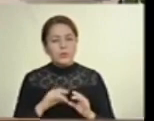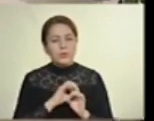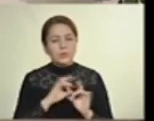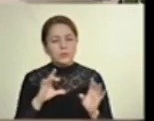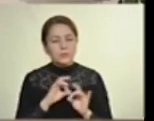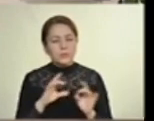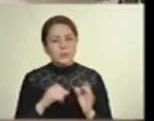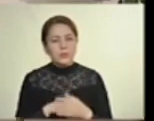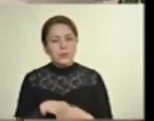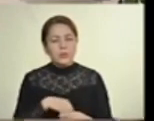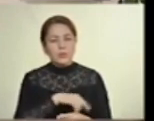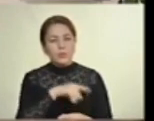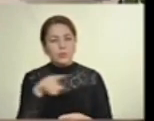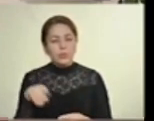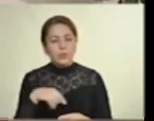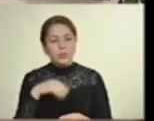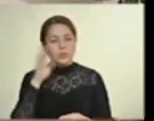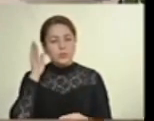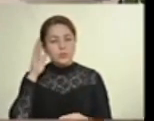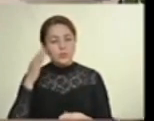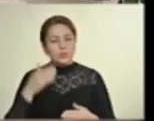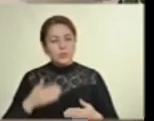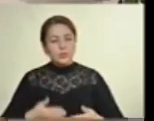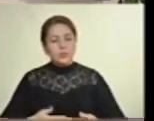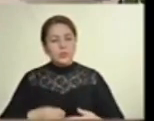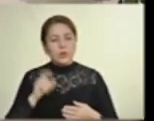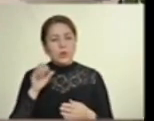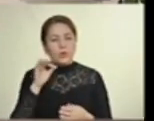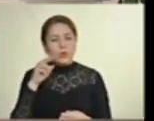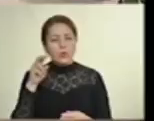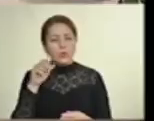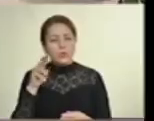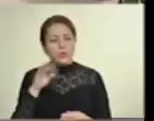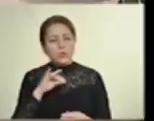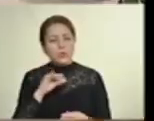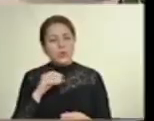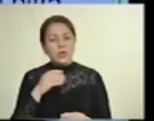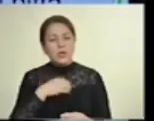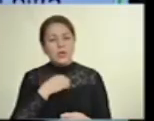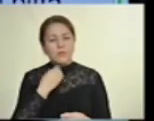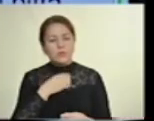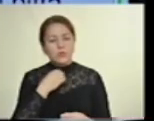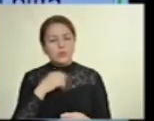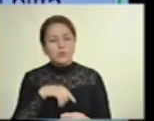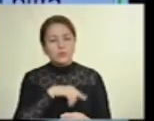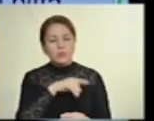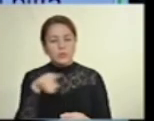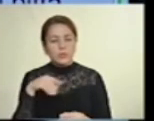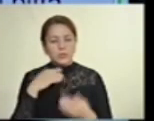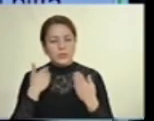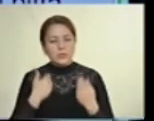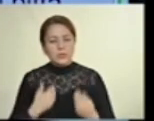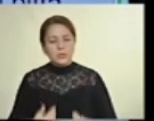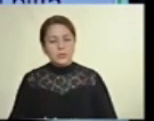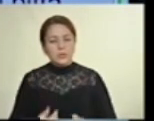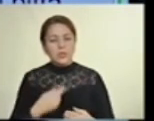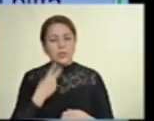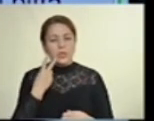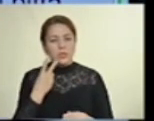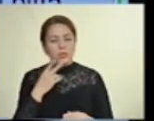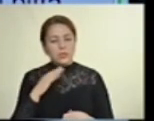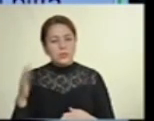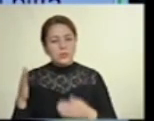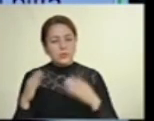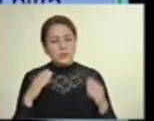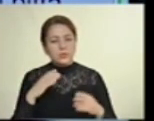bo'lsak, ular suvda yashovchi xordali hayvonlardir. Ularning tanasi ikki yondan